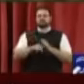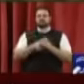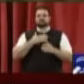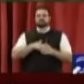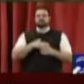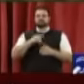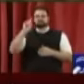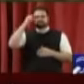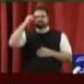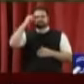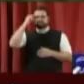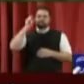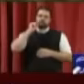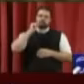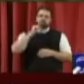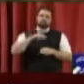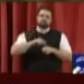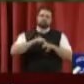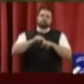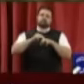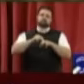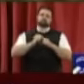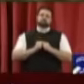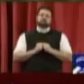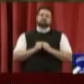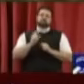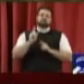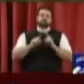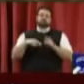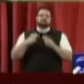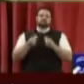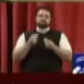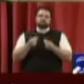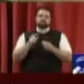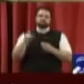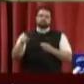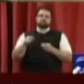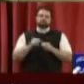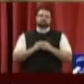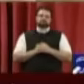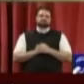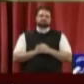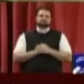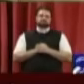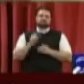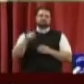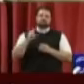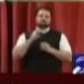celor care sunt acolo nu sunt intenții constructive, nu sunt intenții de bine. Acum, tu faci trimitere la politicienii, cei din vârf?